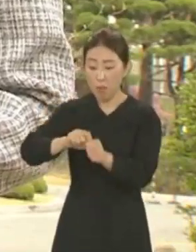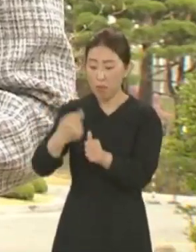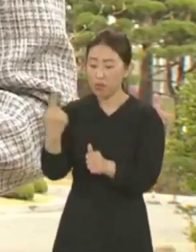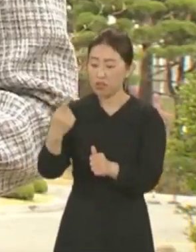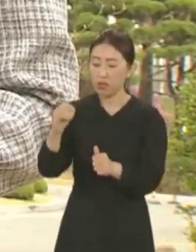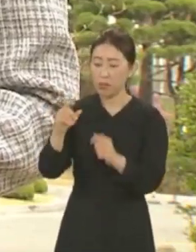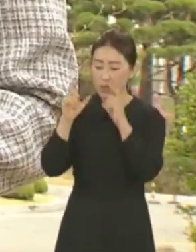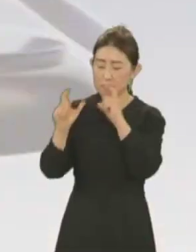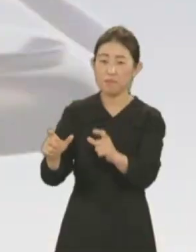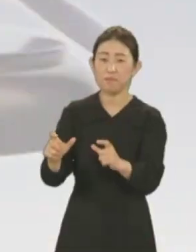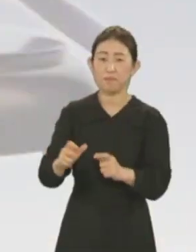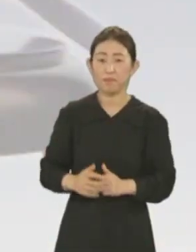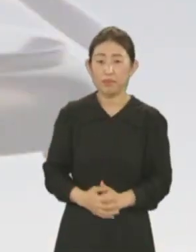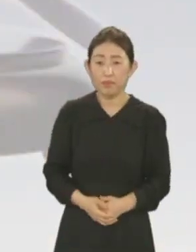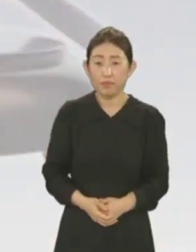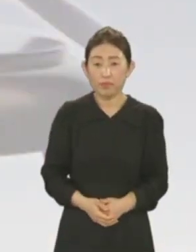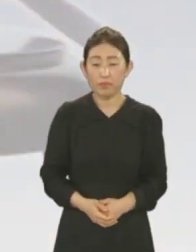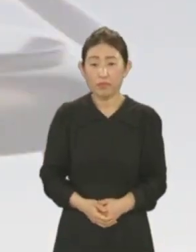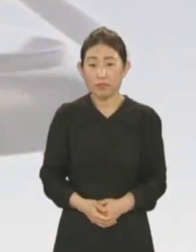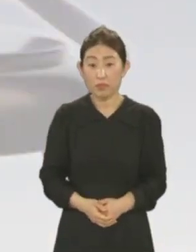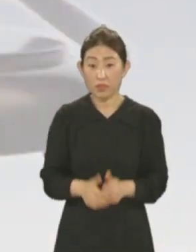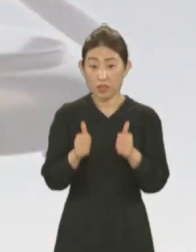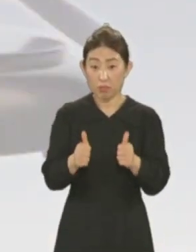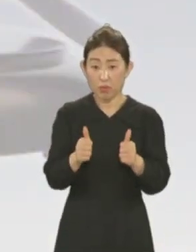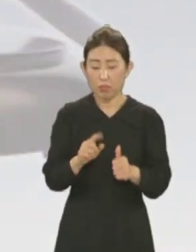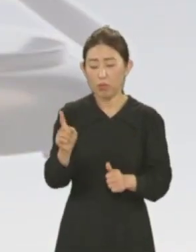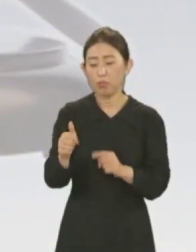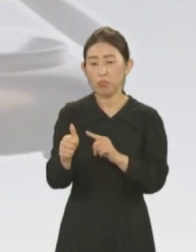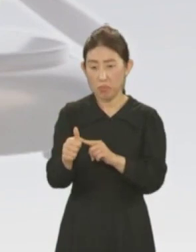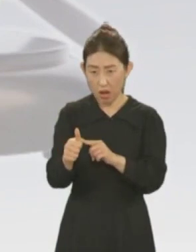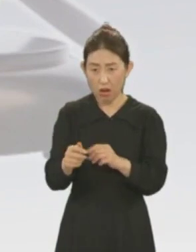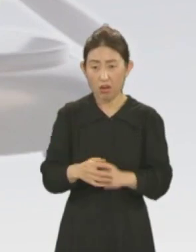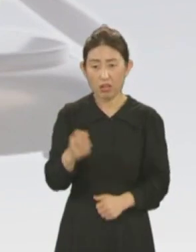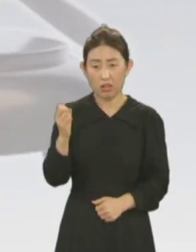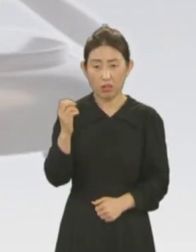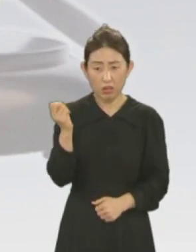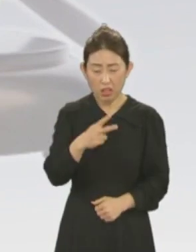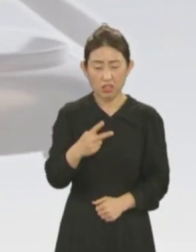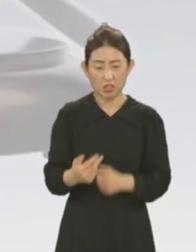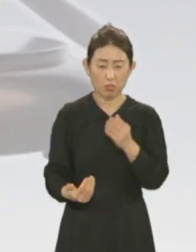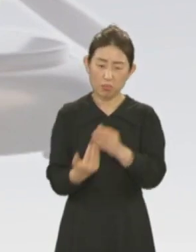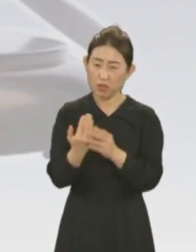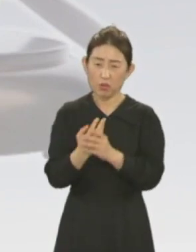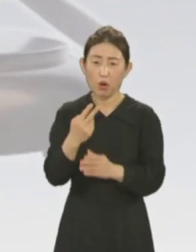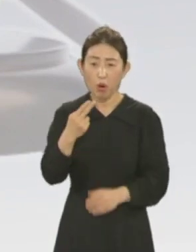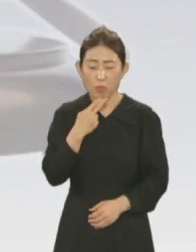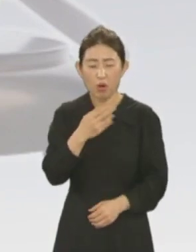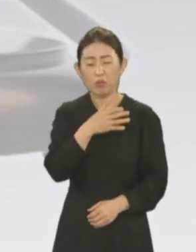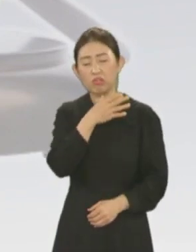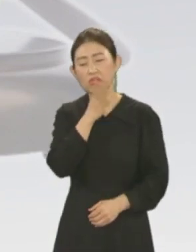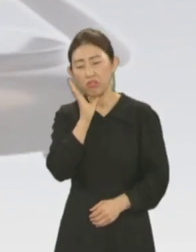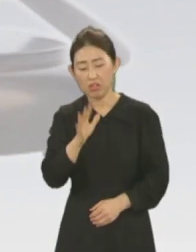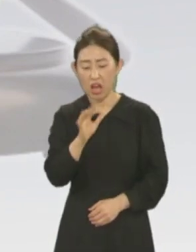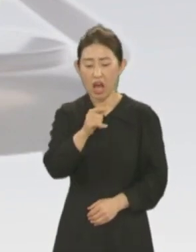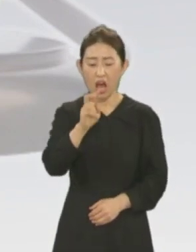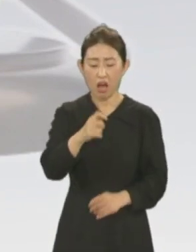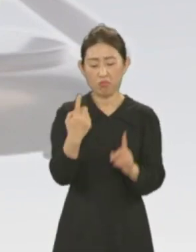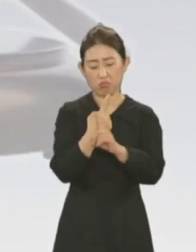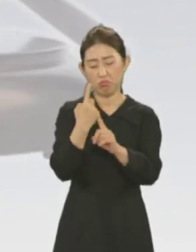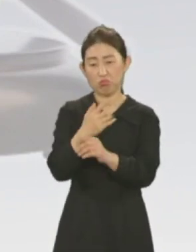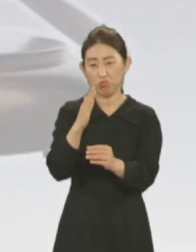벌금 천만원을 선고했습니다 재판부는 이사장이 사임에 재범의 우려가 없고 고령에다 항암치료까지 받고